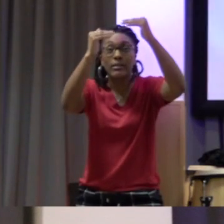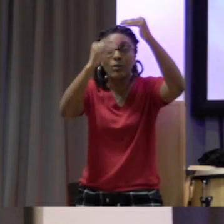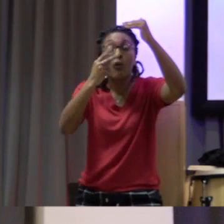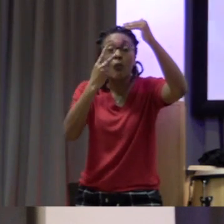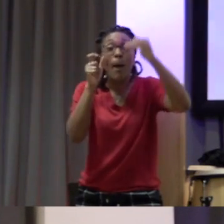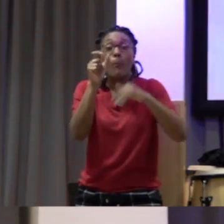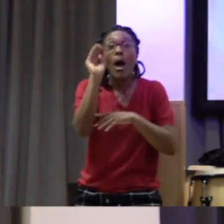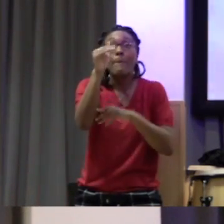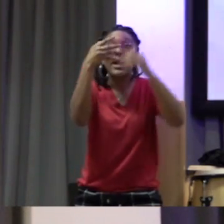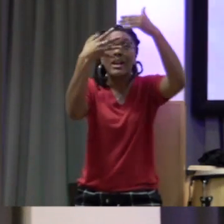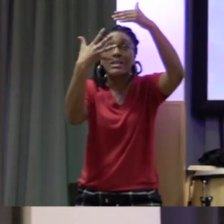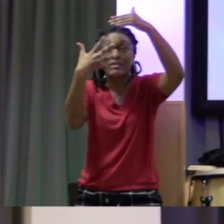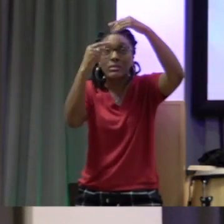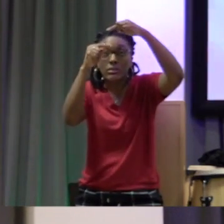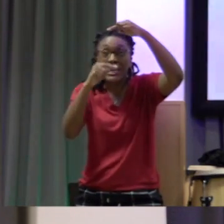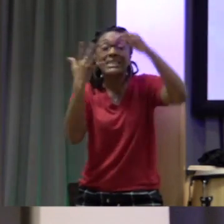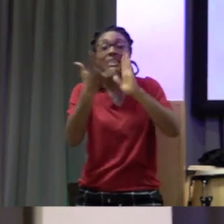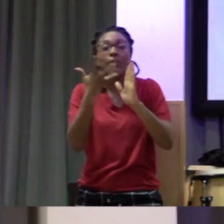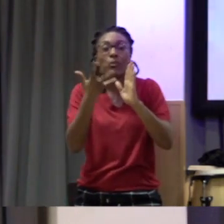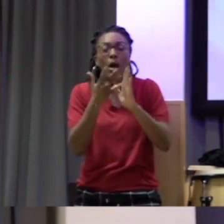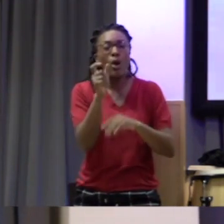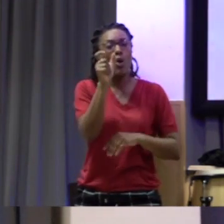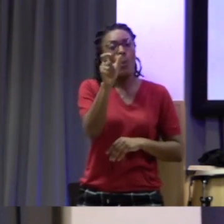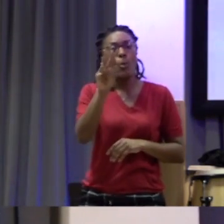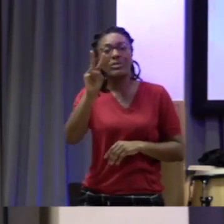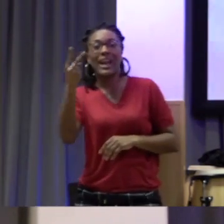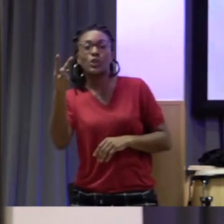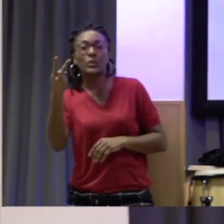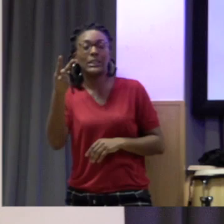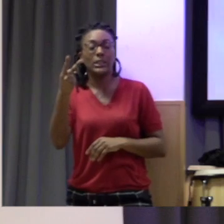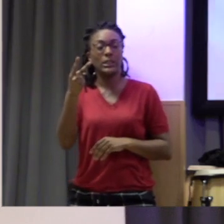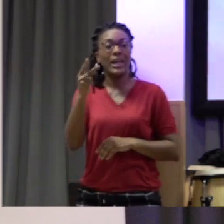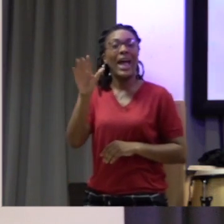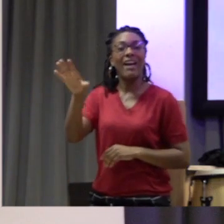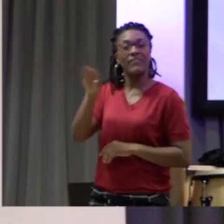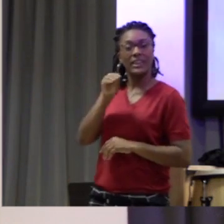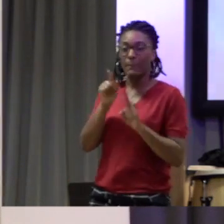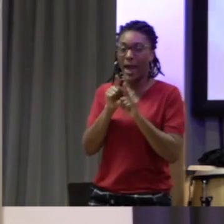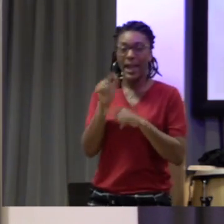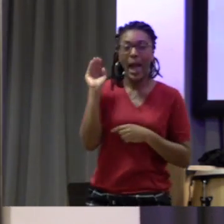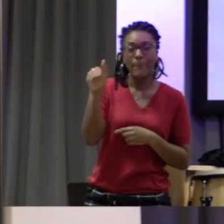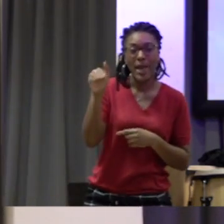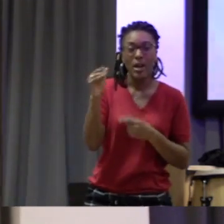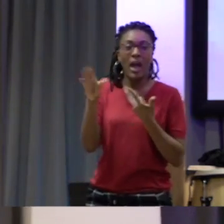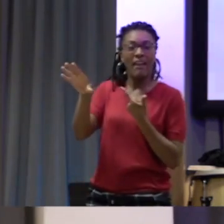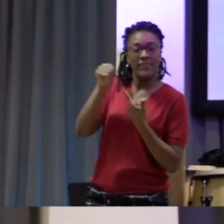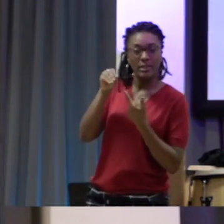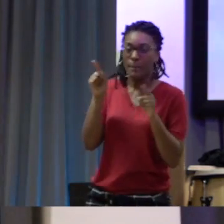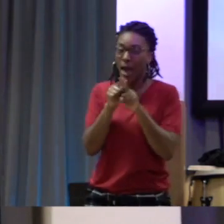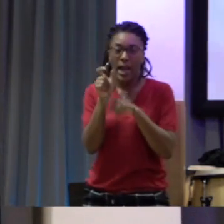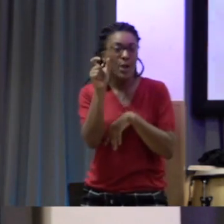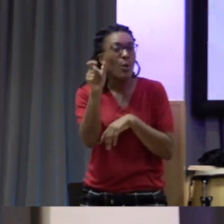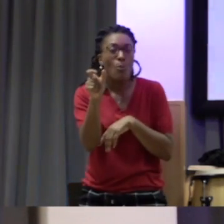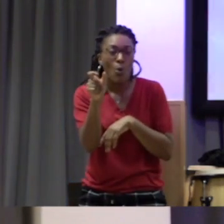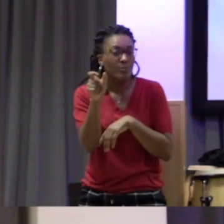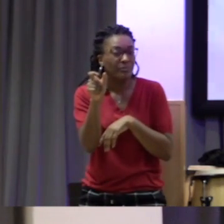Et le mot est traduit dans certaines versions bibliques par « convier ». Et on peut dire qu'il y a peu de